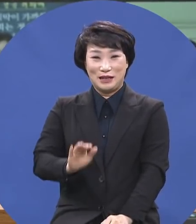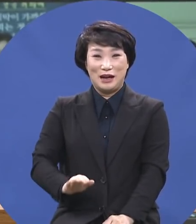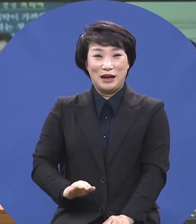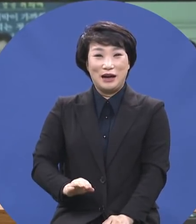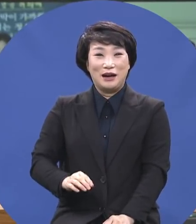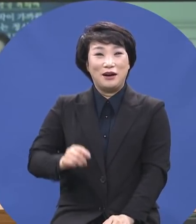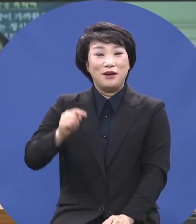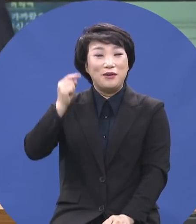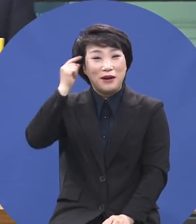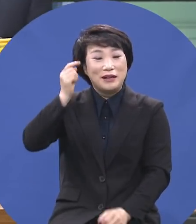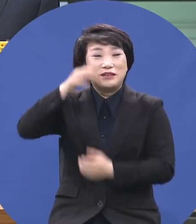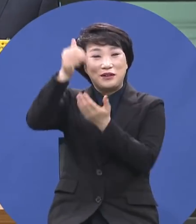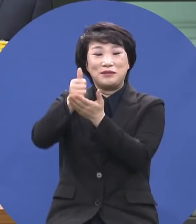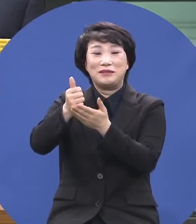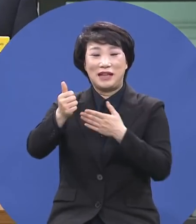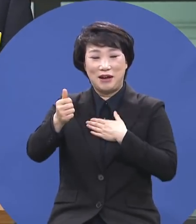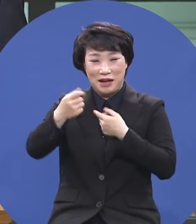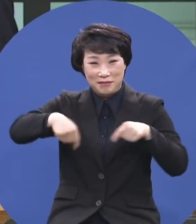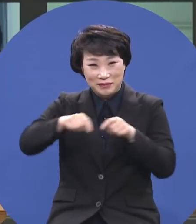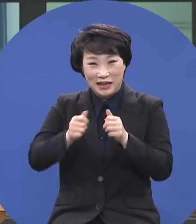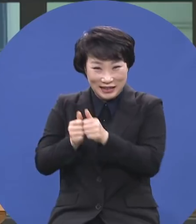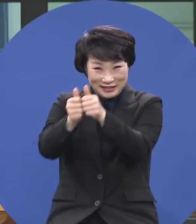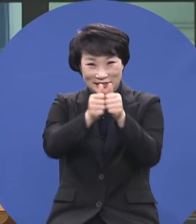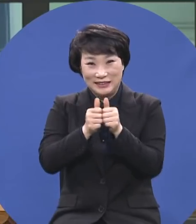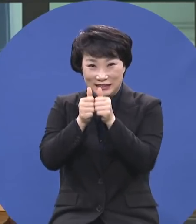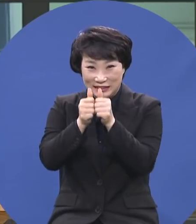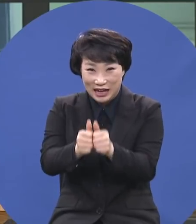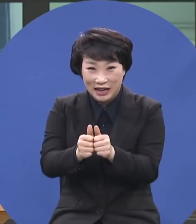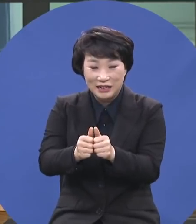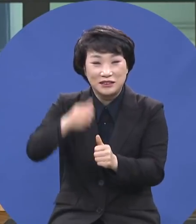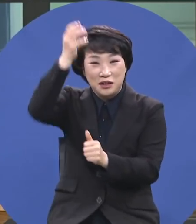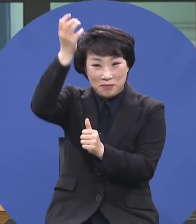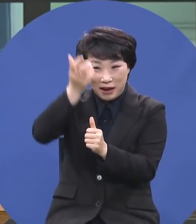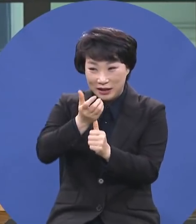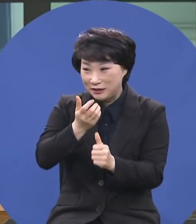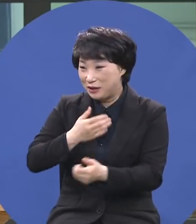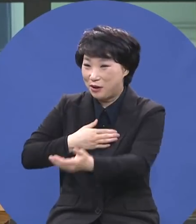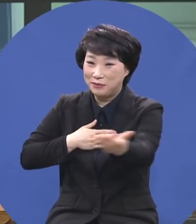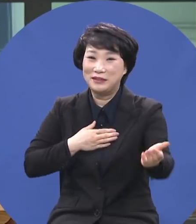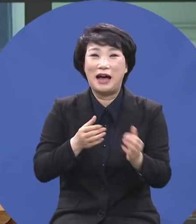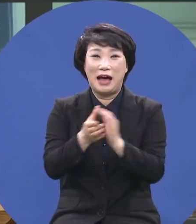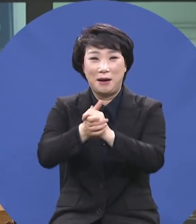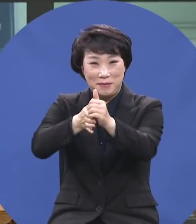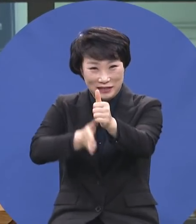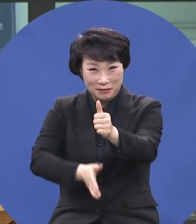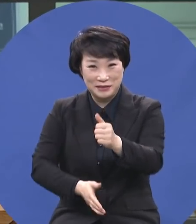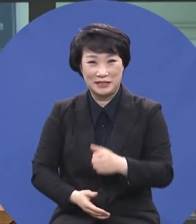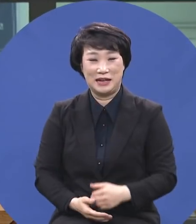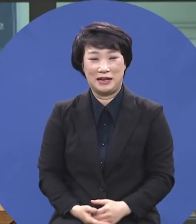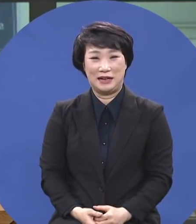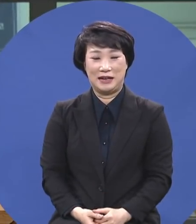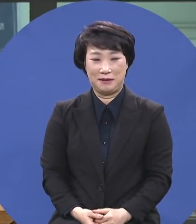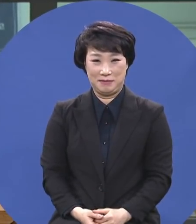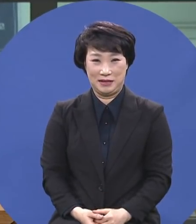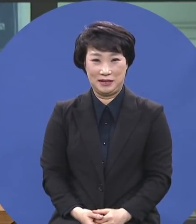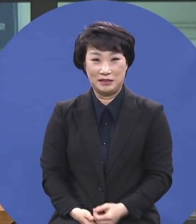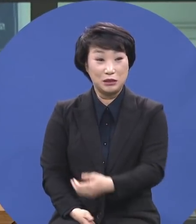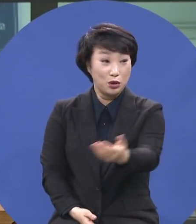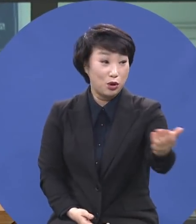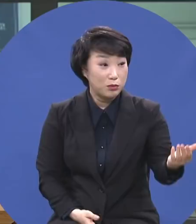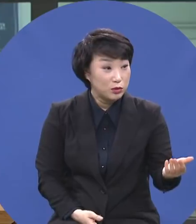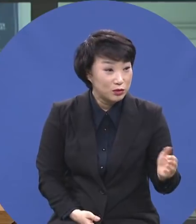성령으로 함께 계시겠다. 성령 받으신 분 아멘 합시다. 근데